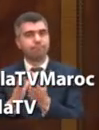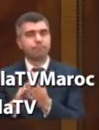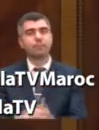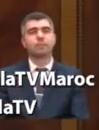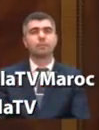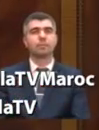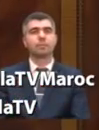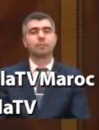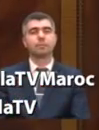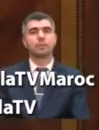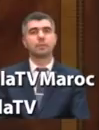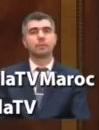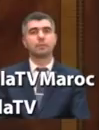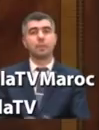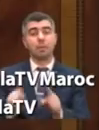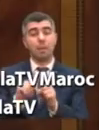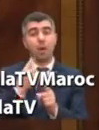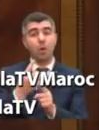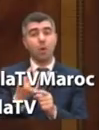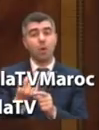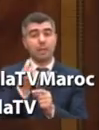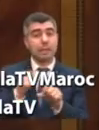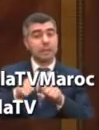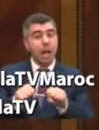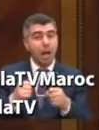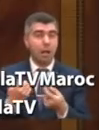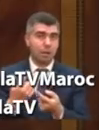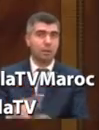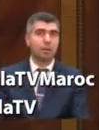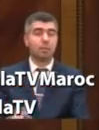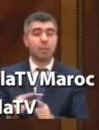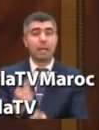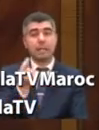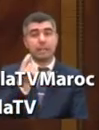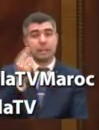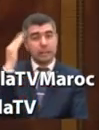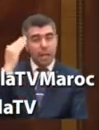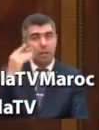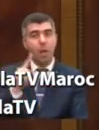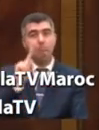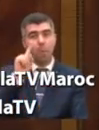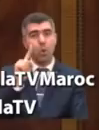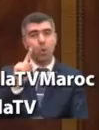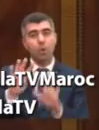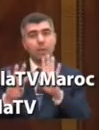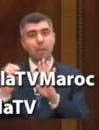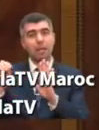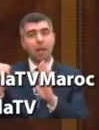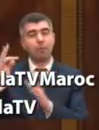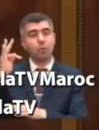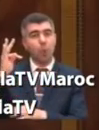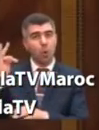متوسط فقط يعني في الحبوب، إما بالنسبة للزيتون 1,900,000 طن